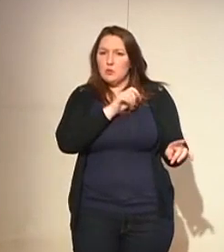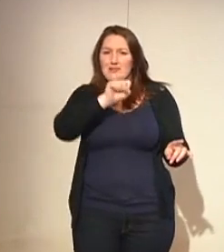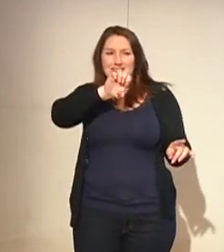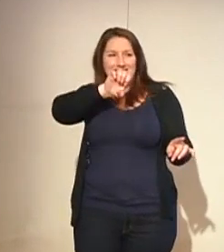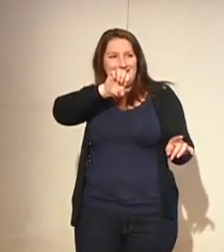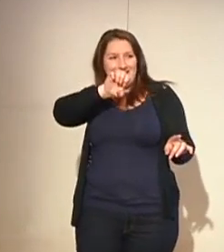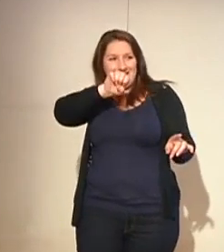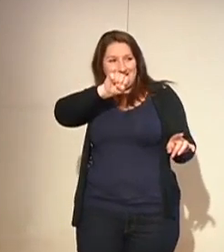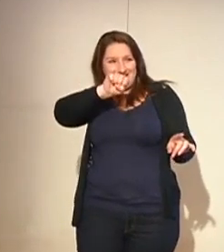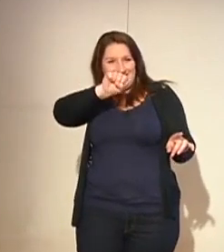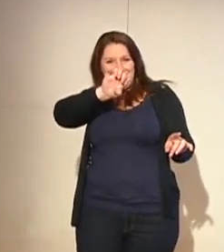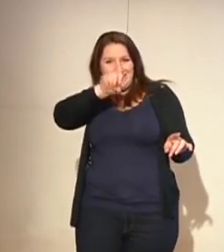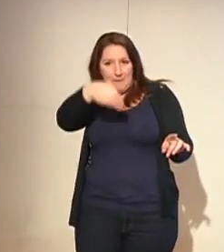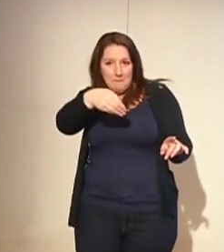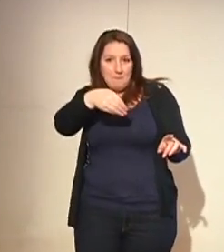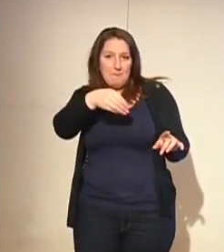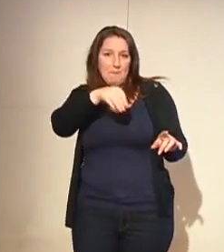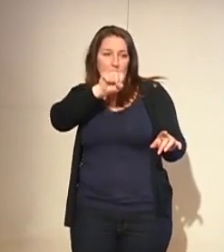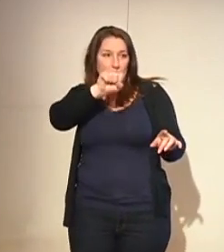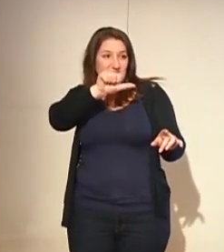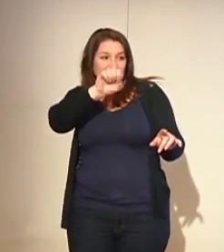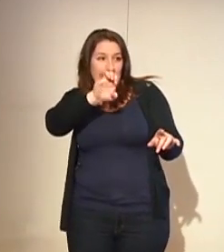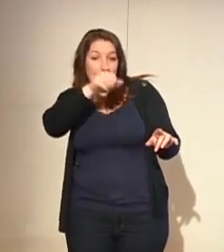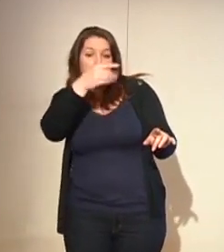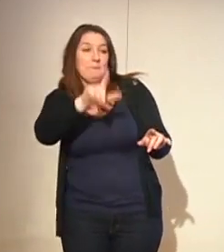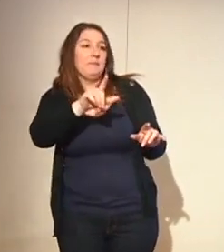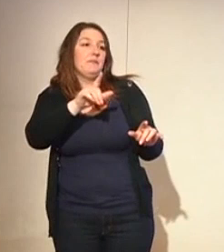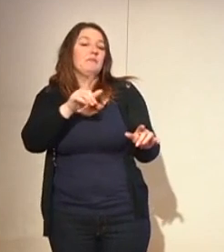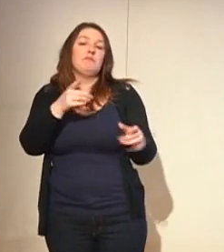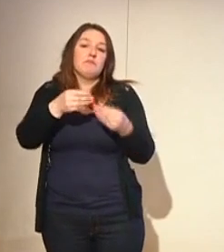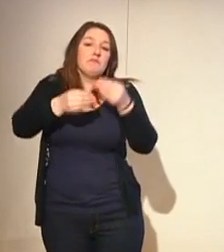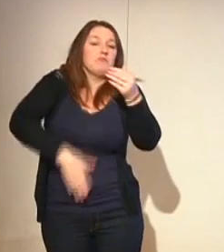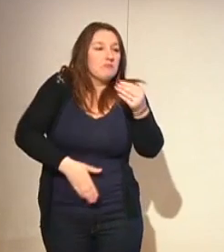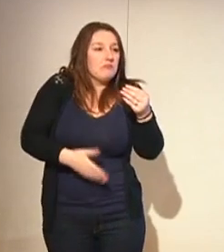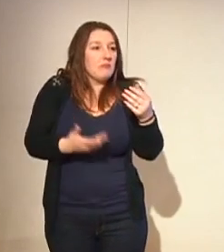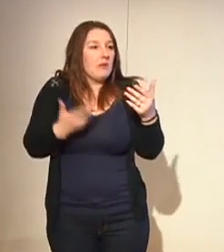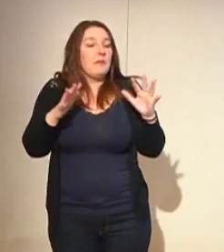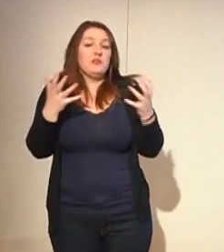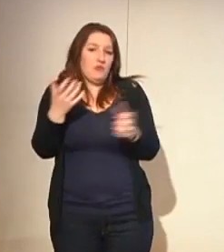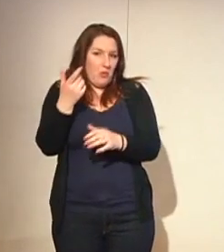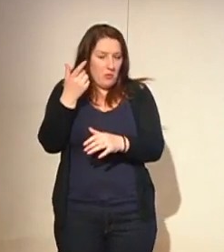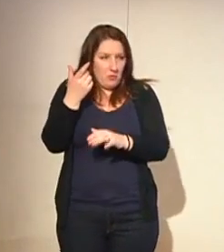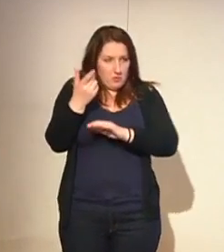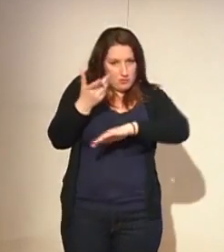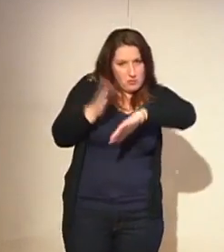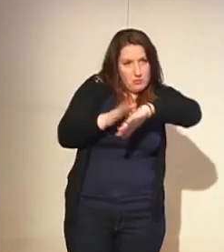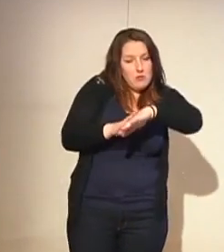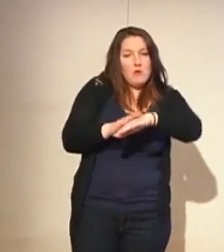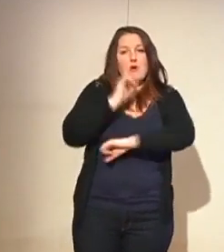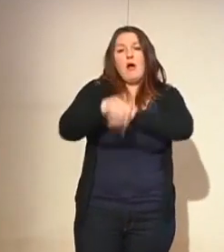seront évidemment votter je veux simplement rappeler ici qu'en 2008 les